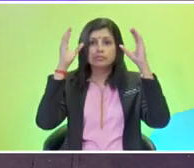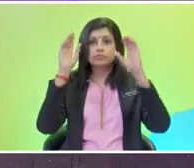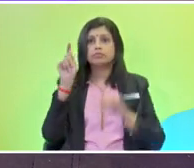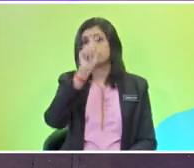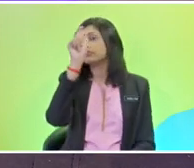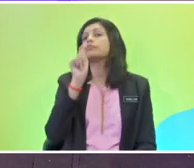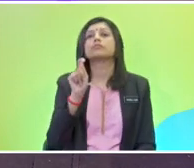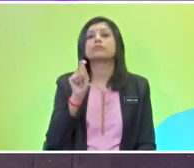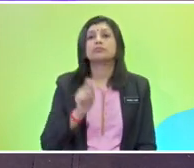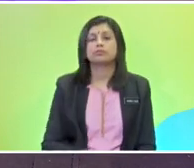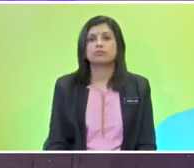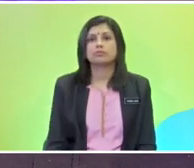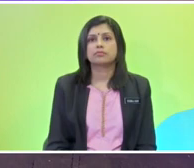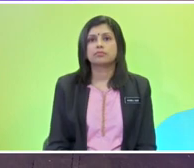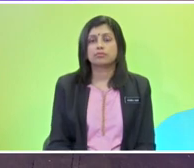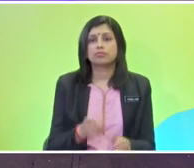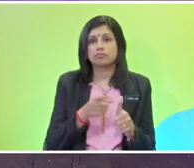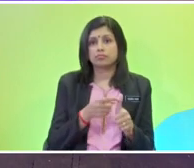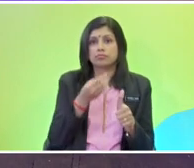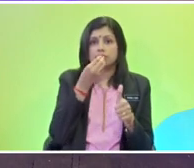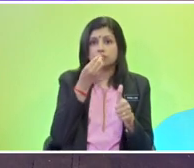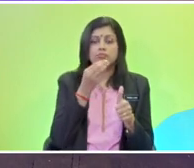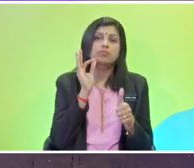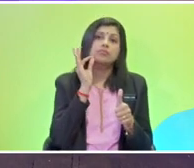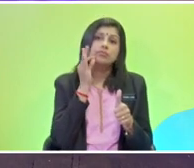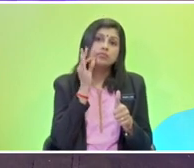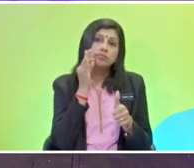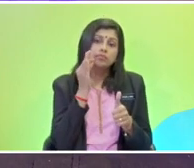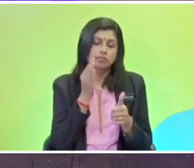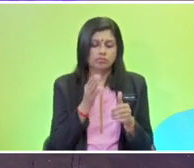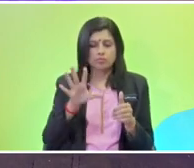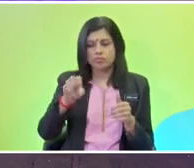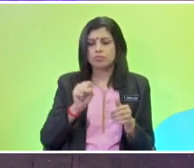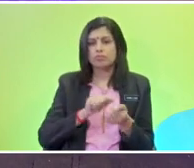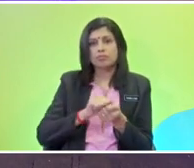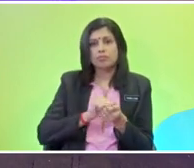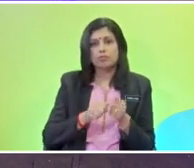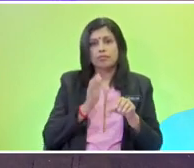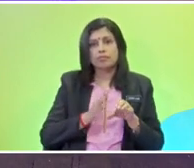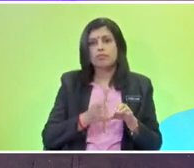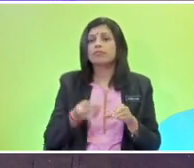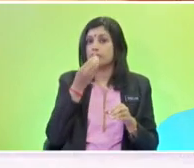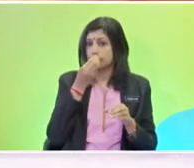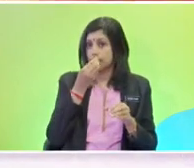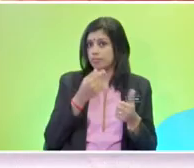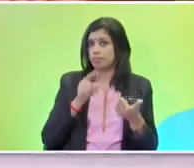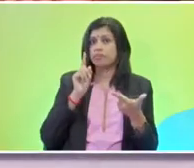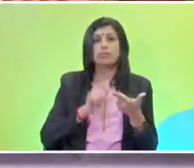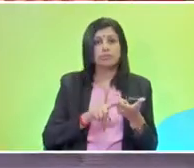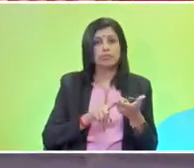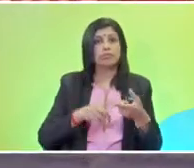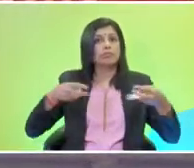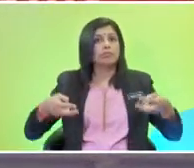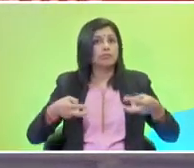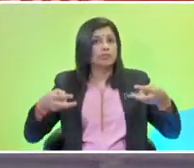kita makan buah ni secara segar dan buat salad, apa lagi yang kita boleh buat, Din? Kita boleh buat jus, cikgu.